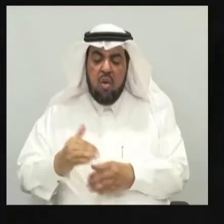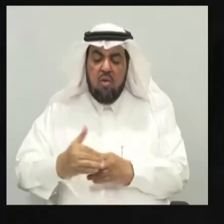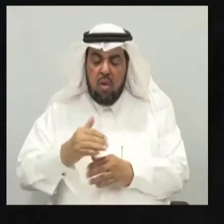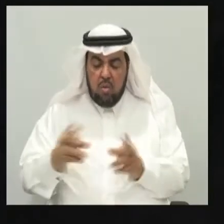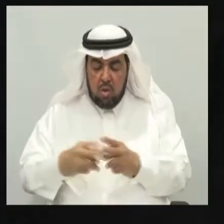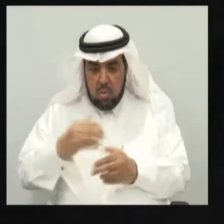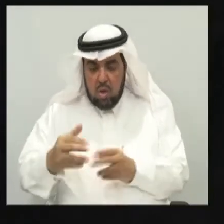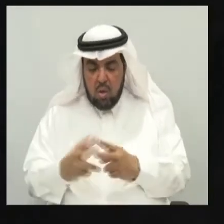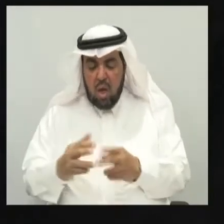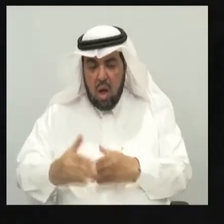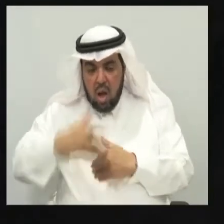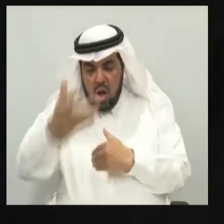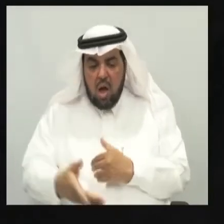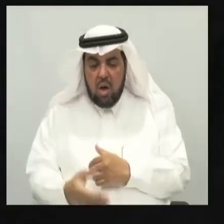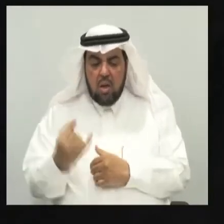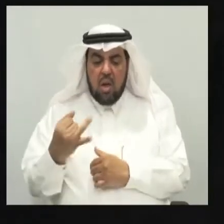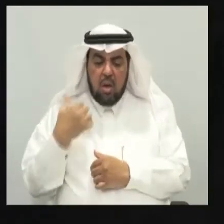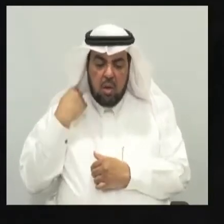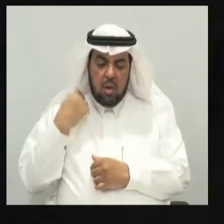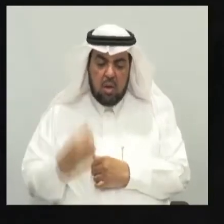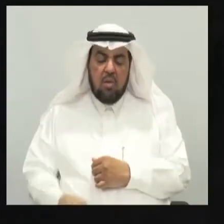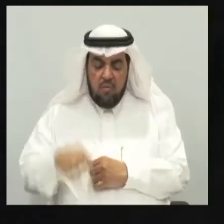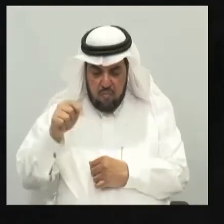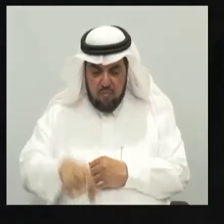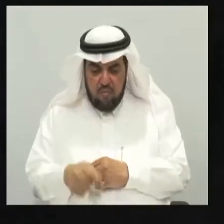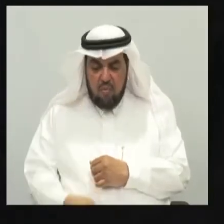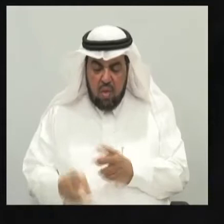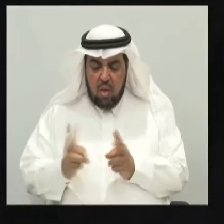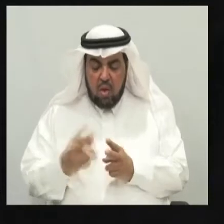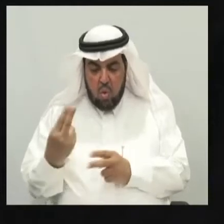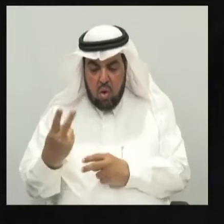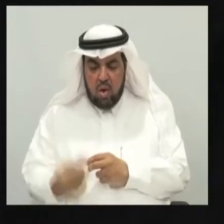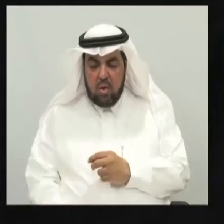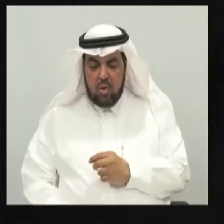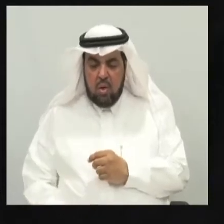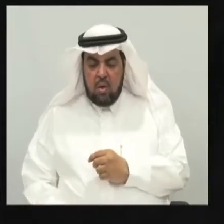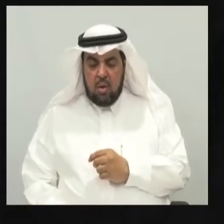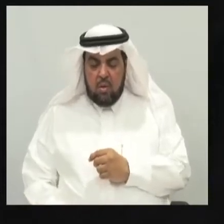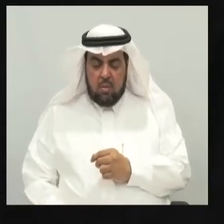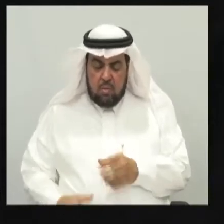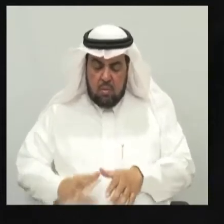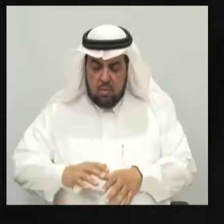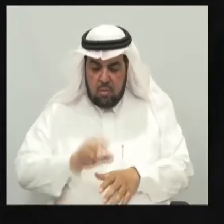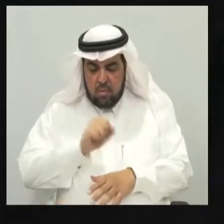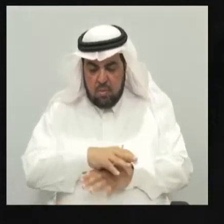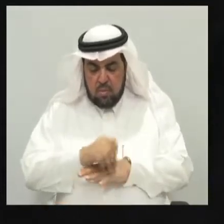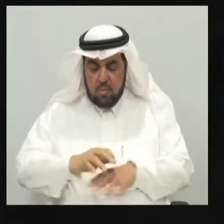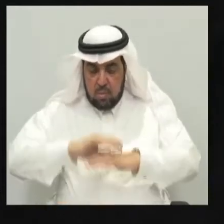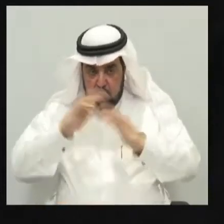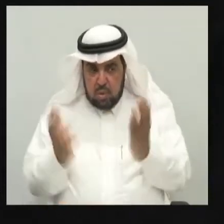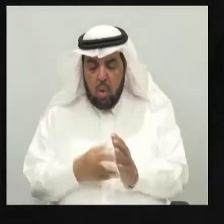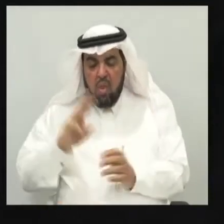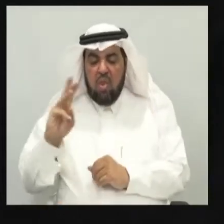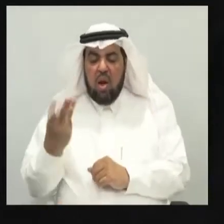الطاقة الخارجي؟ فكر معي، أحسنتم، يتواجد إلكترونين. عناصر المجموعة الثالثة